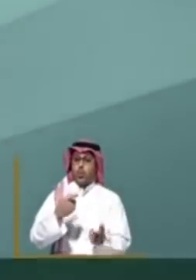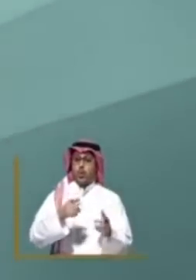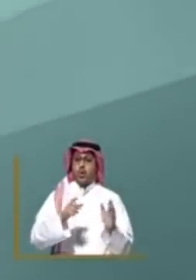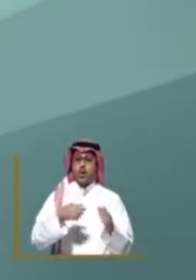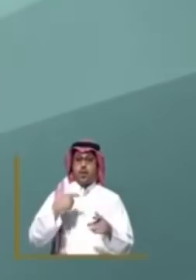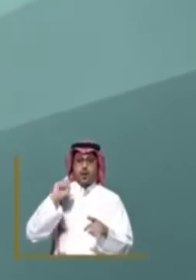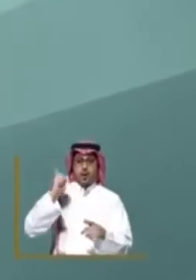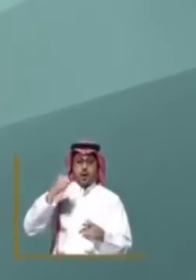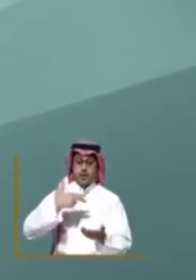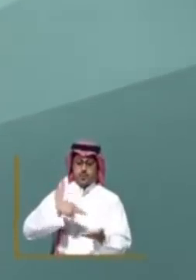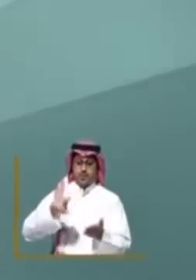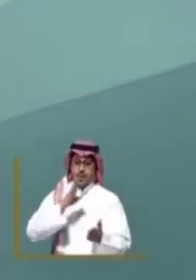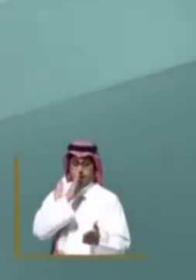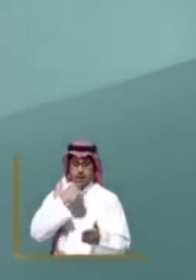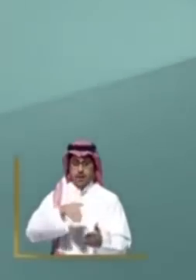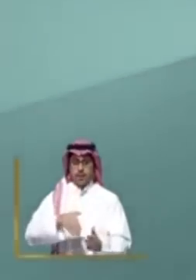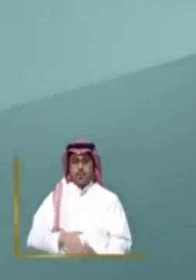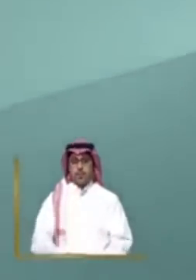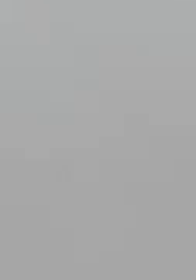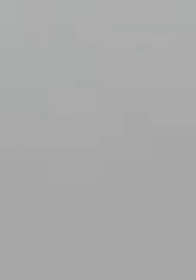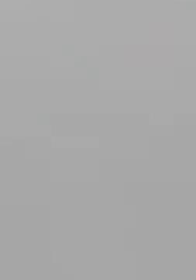الاثنين المقبل.